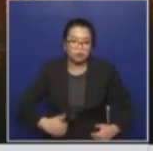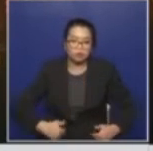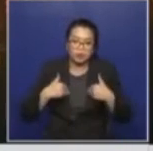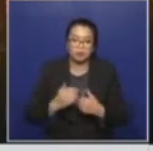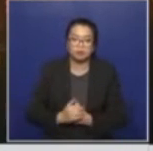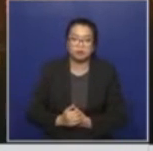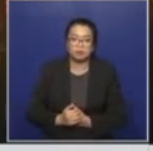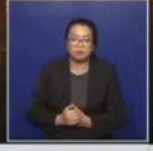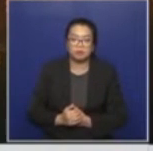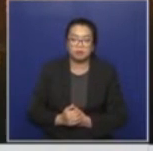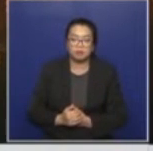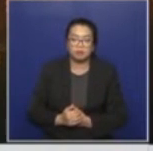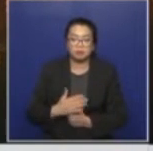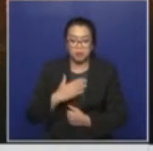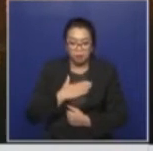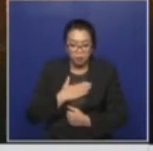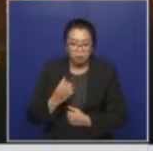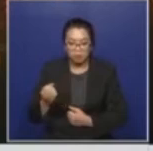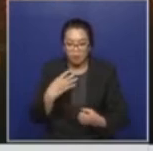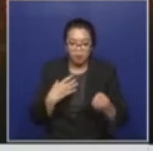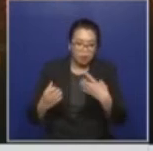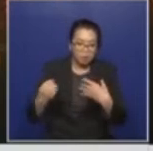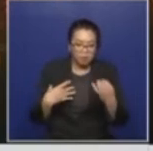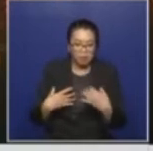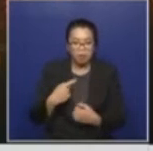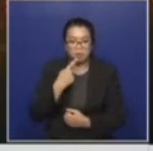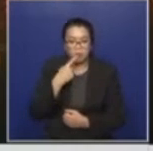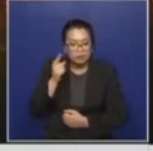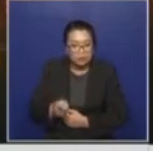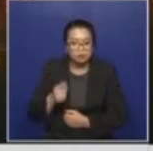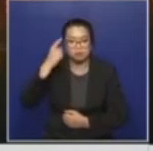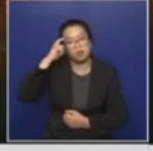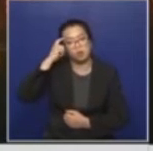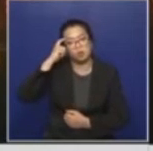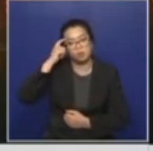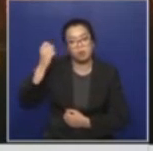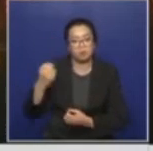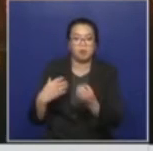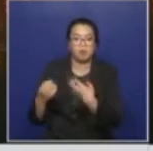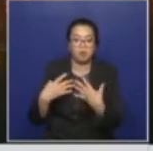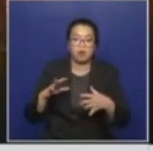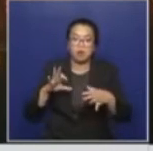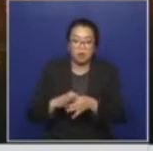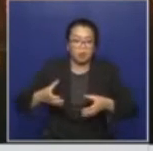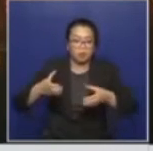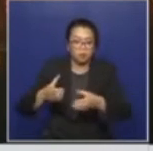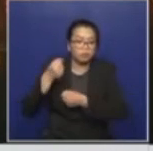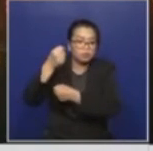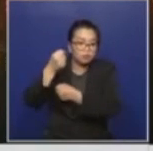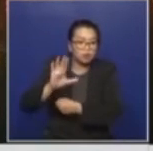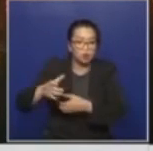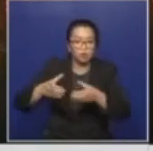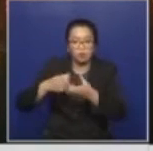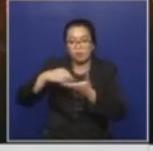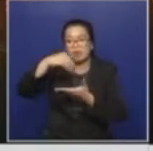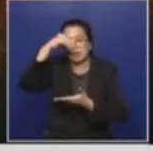การเมืองเพราะสิ่งที่ผมได้รับทราบมาจะเป็นข้อเท็จจริงหรือไม่ผมไม่ทราบเกี่ยวกับเรื่องการ